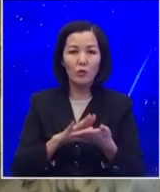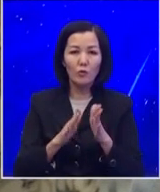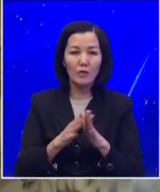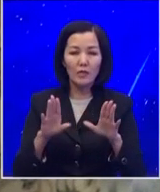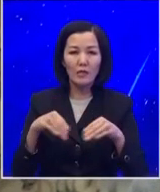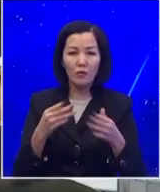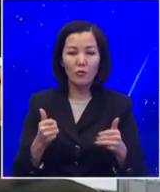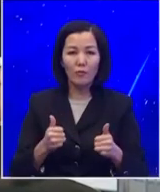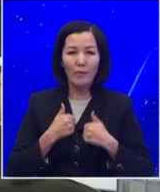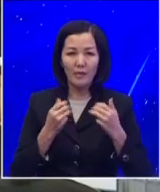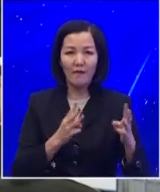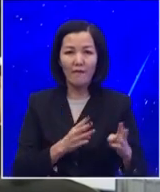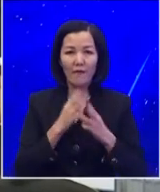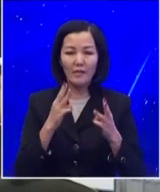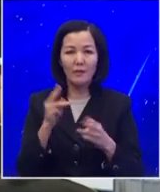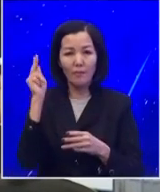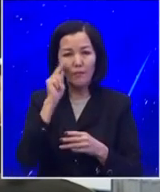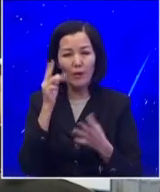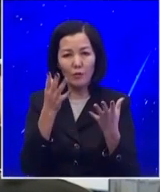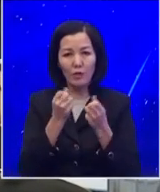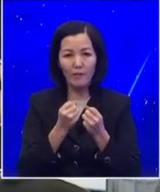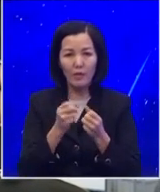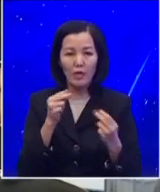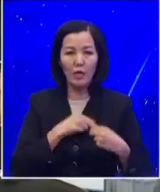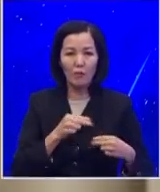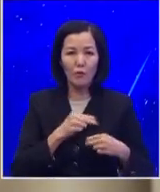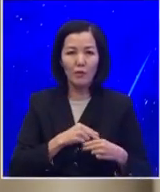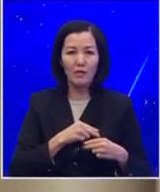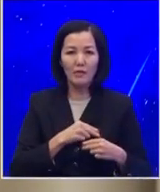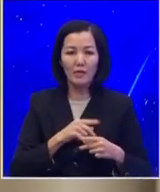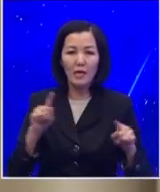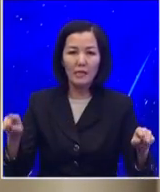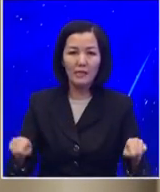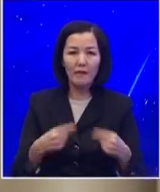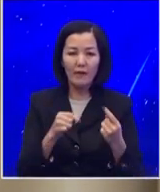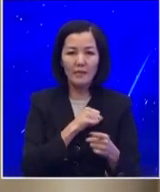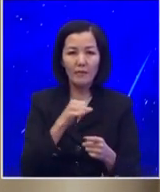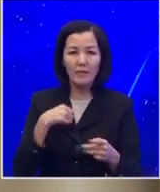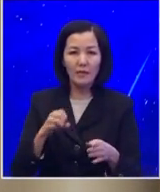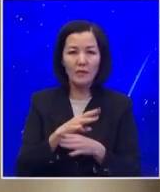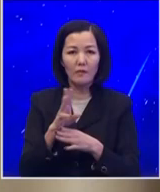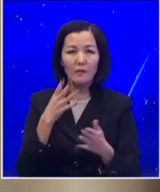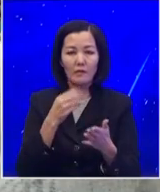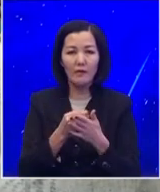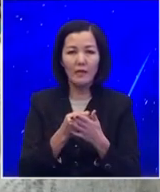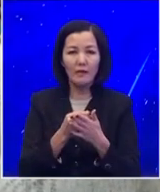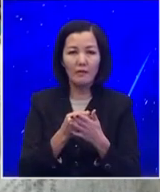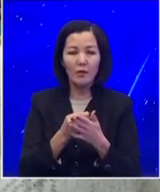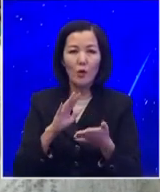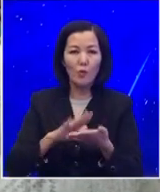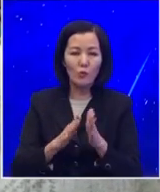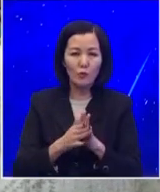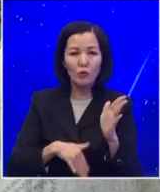дадут мотивацию молодым в получении образования и работы, вставать на ноги и самостоятельно обеспечивать себе